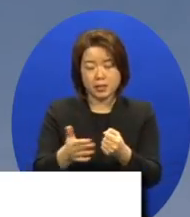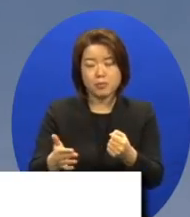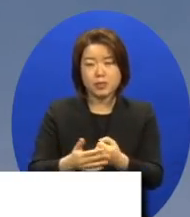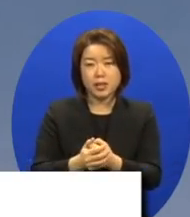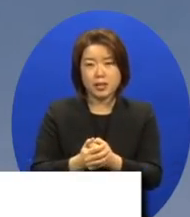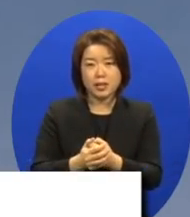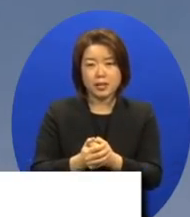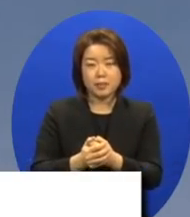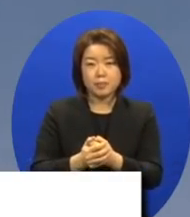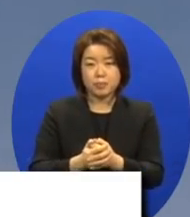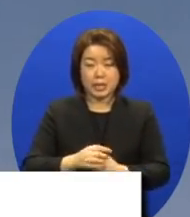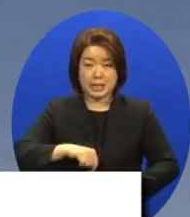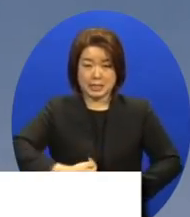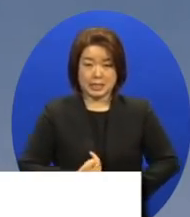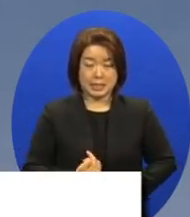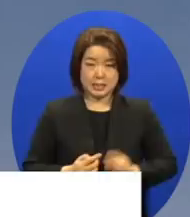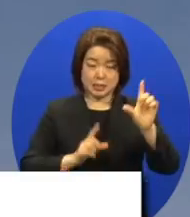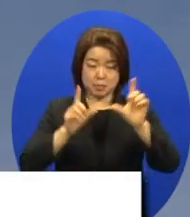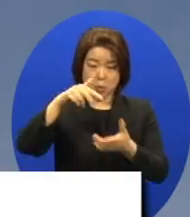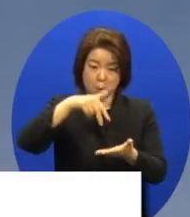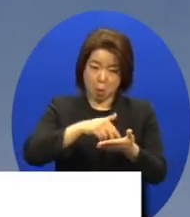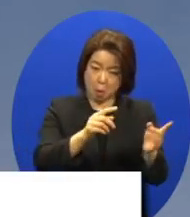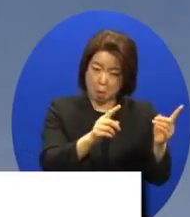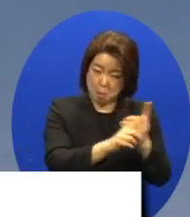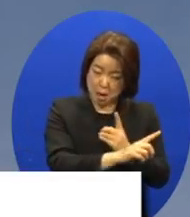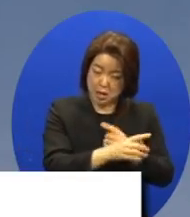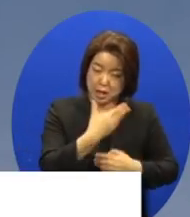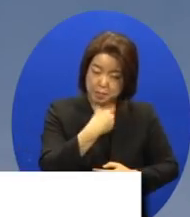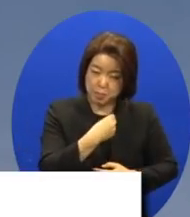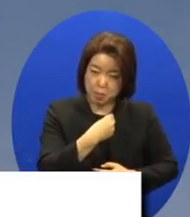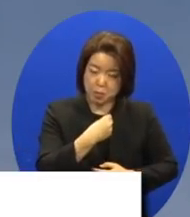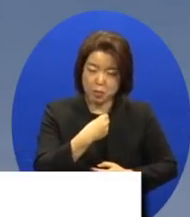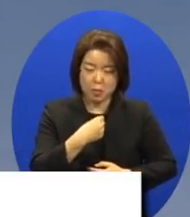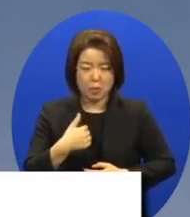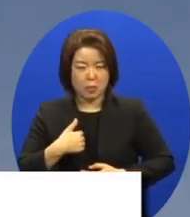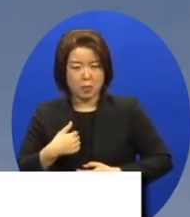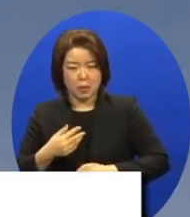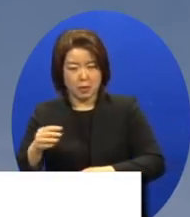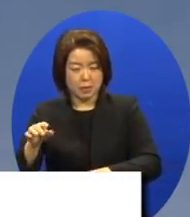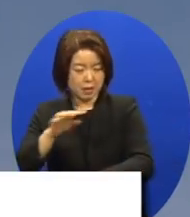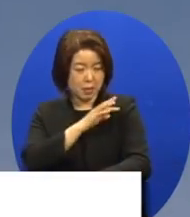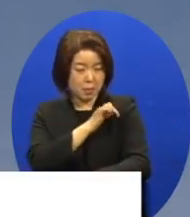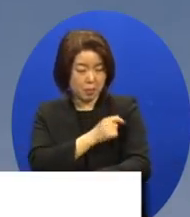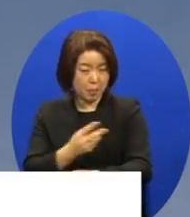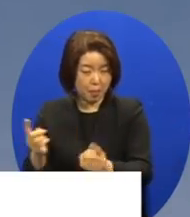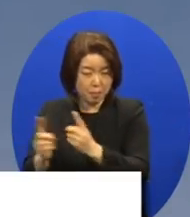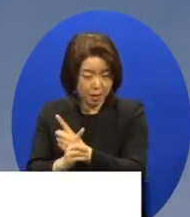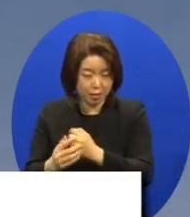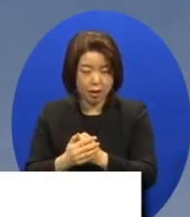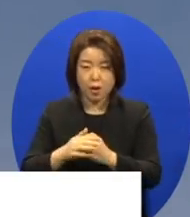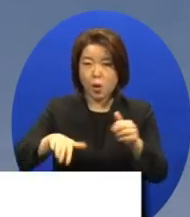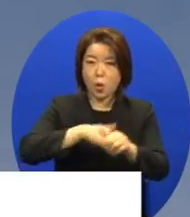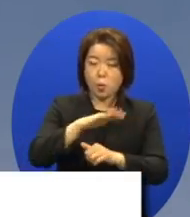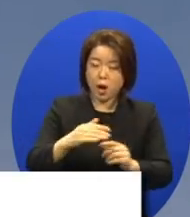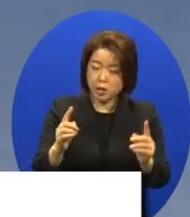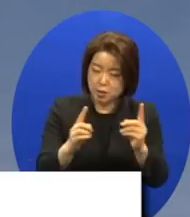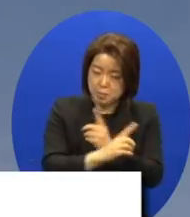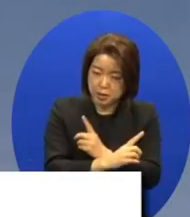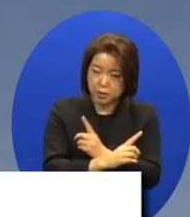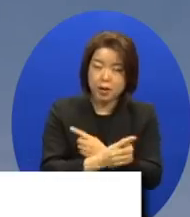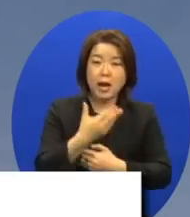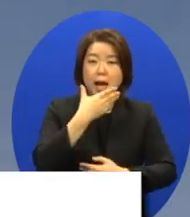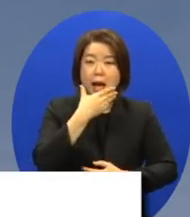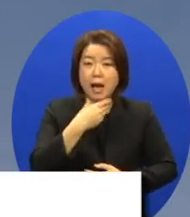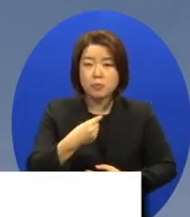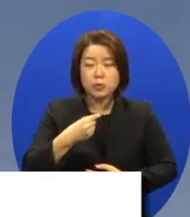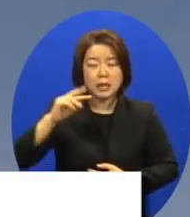신분이 바뀌어야 행복하고 처지가 달라져야 행복하고 환경이 달라져야 행복하다고 하는